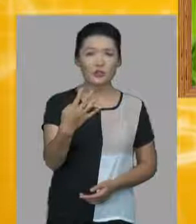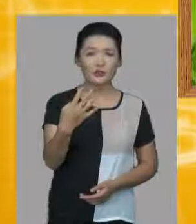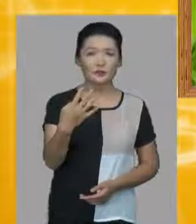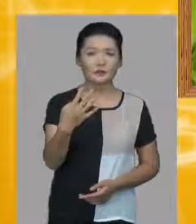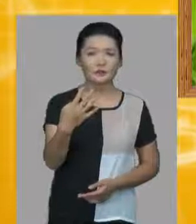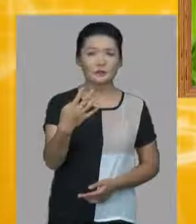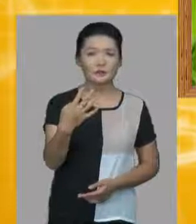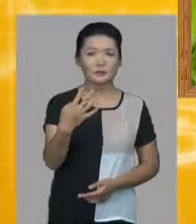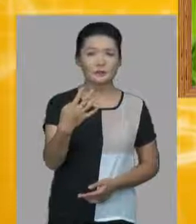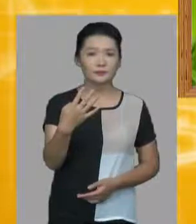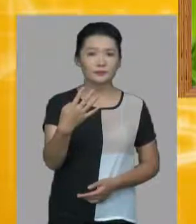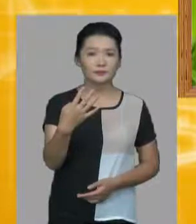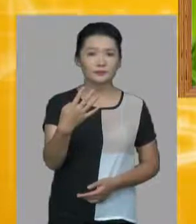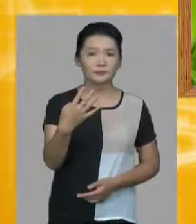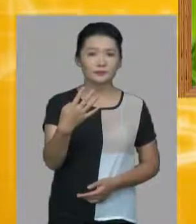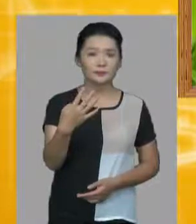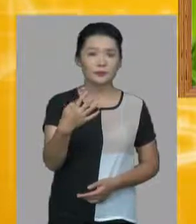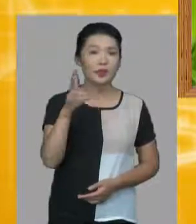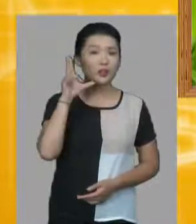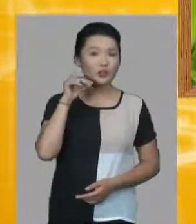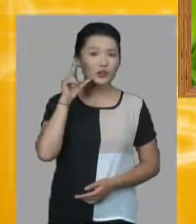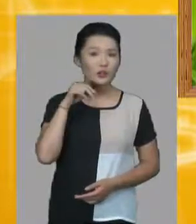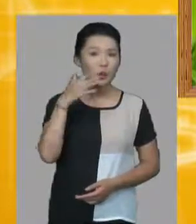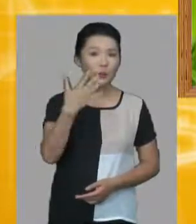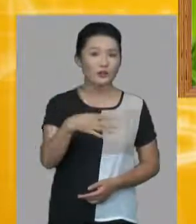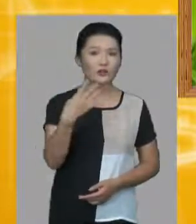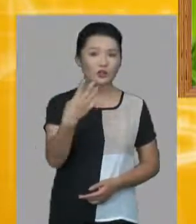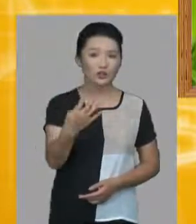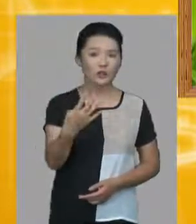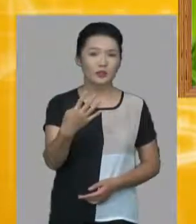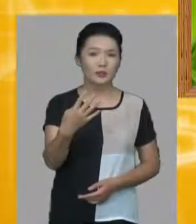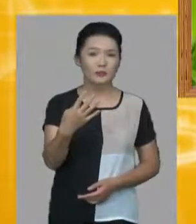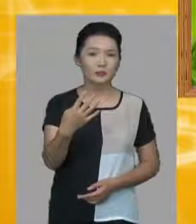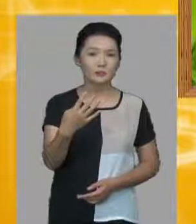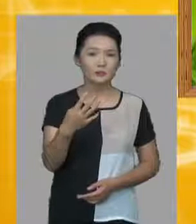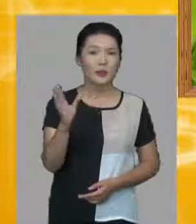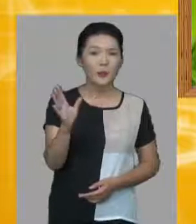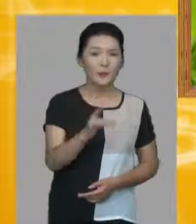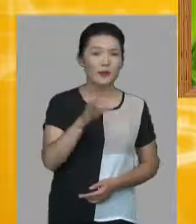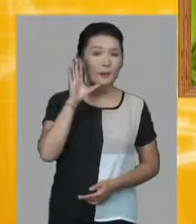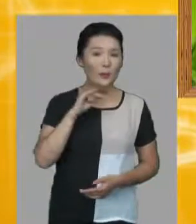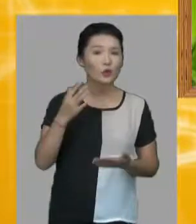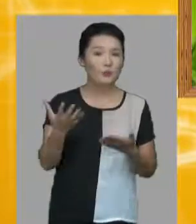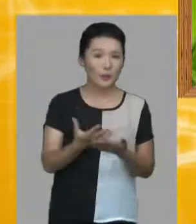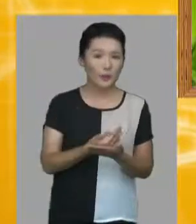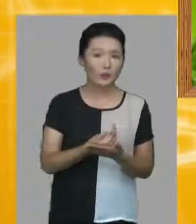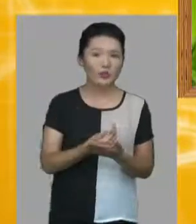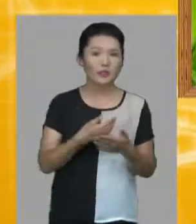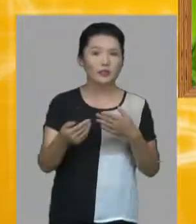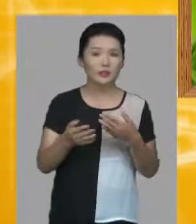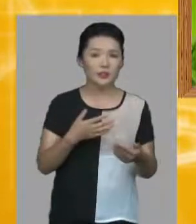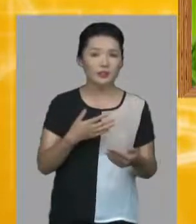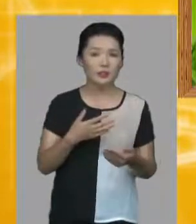54, 54. Число 54 мы можем получить